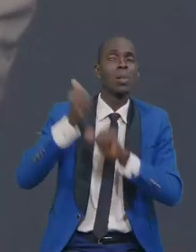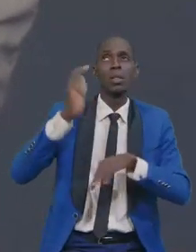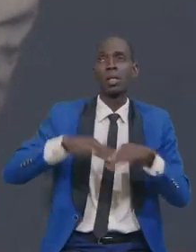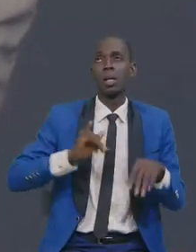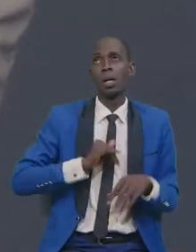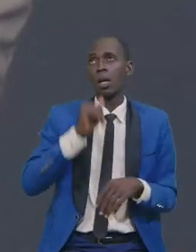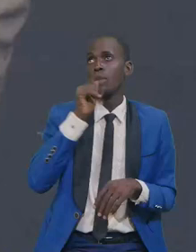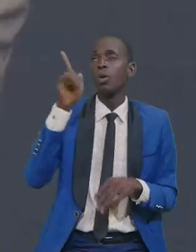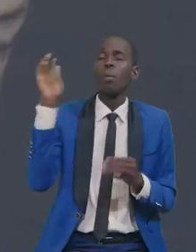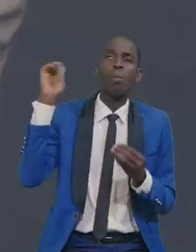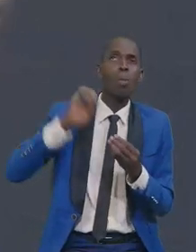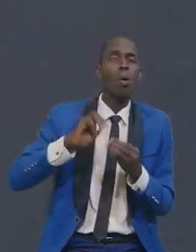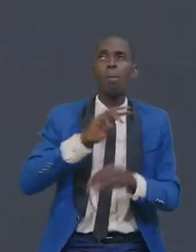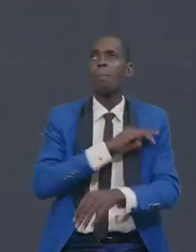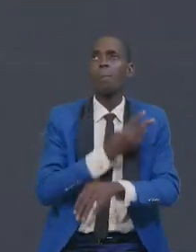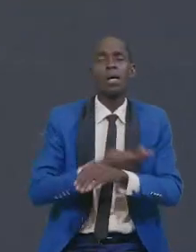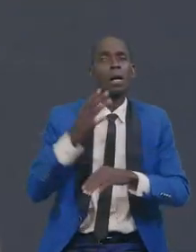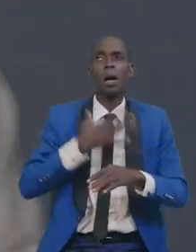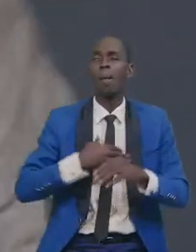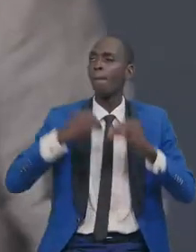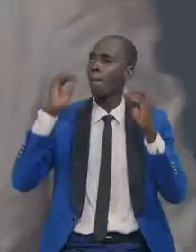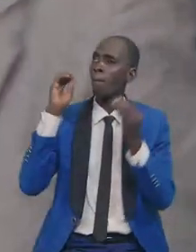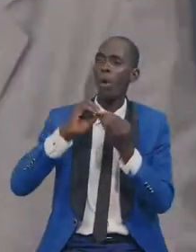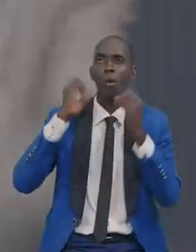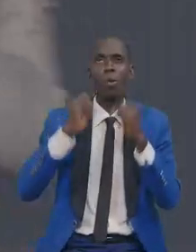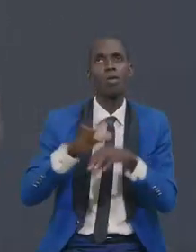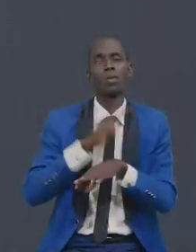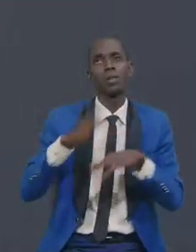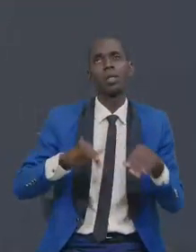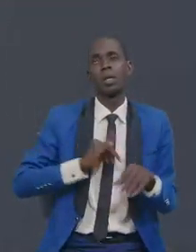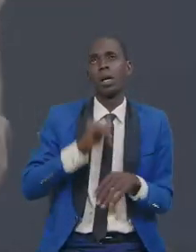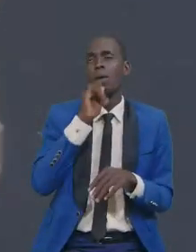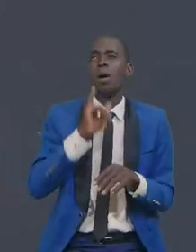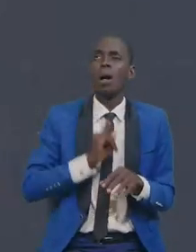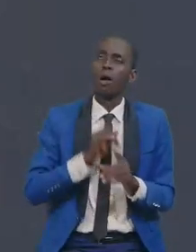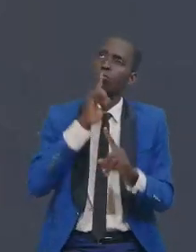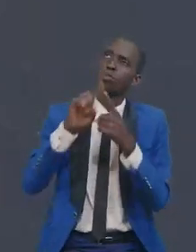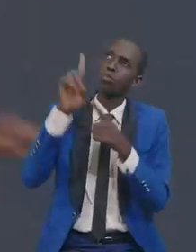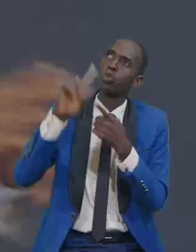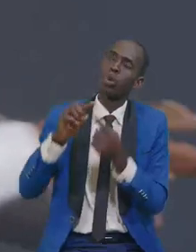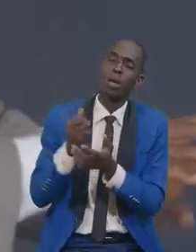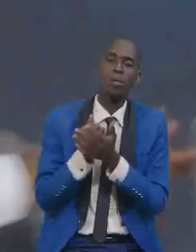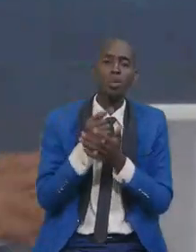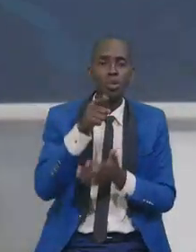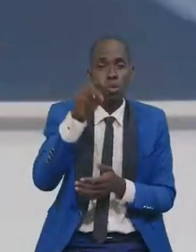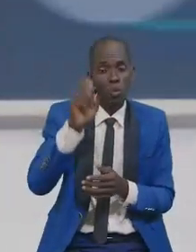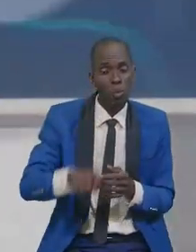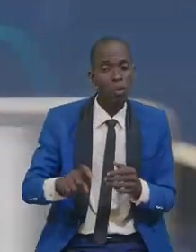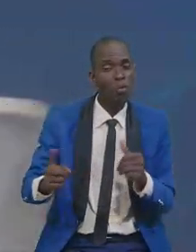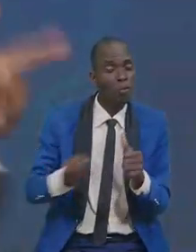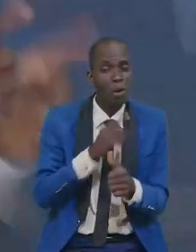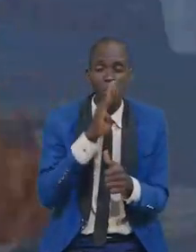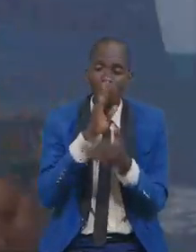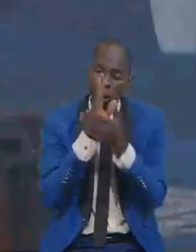Tu es plus puissant et fort que moi. Je veux que tu le fasses pour moi. Il faut de l'humilité